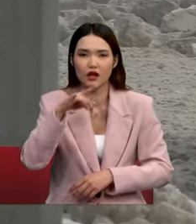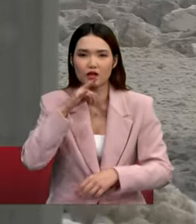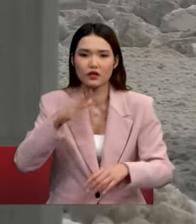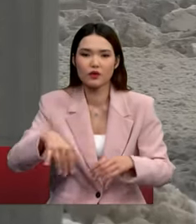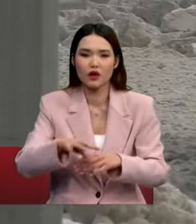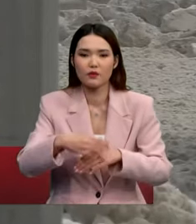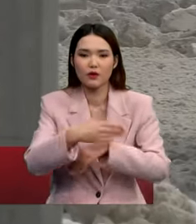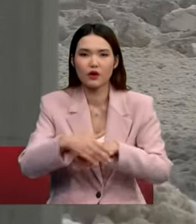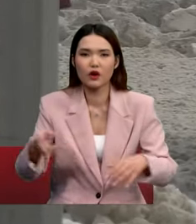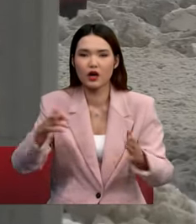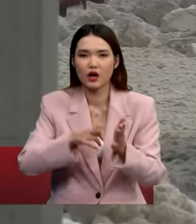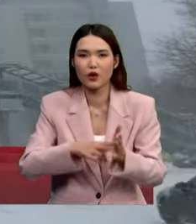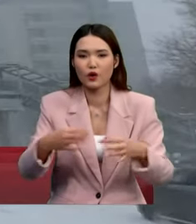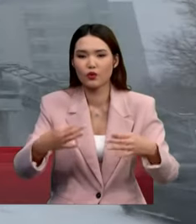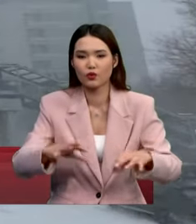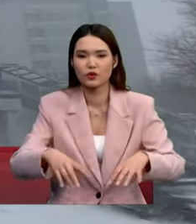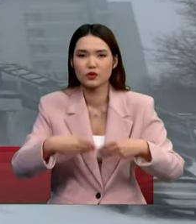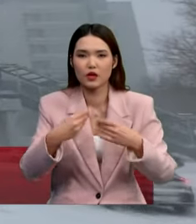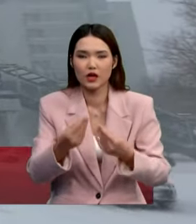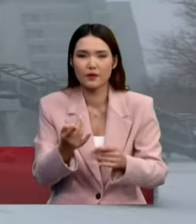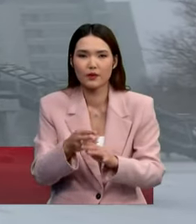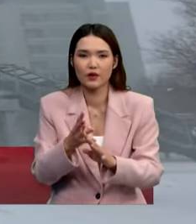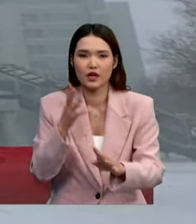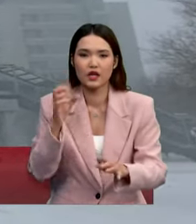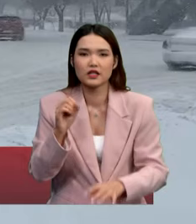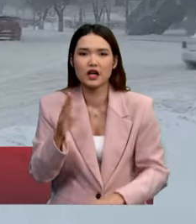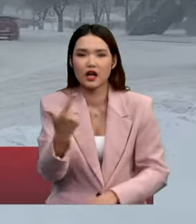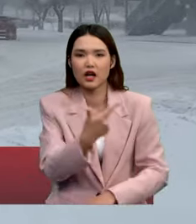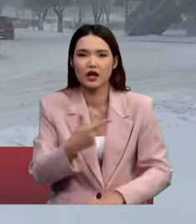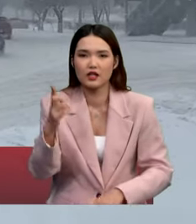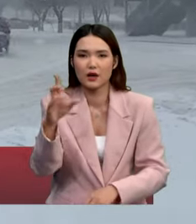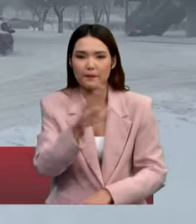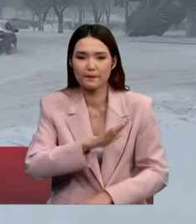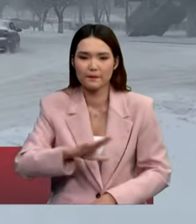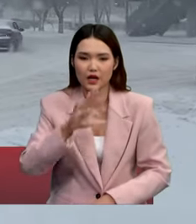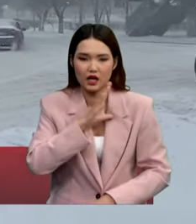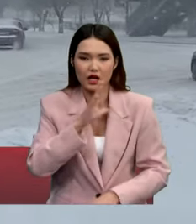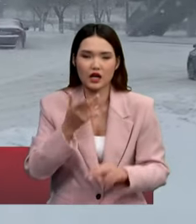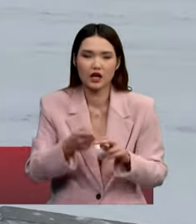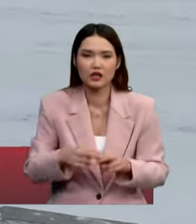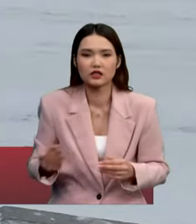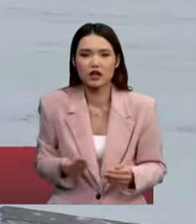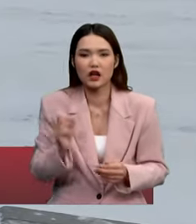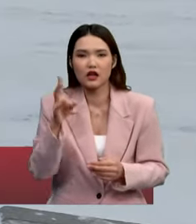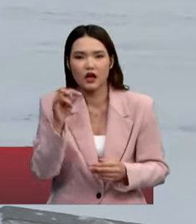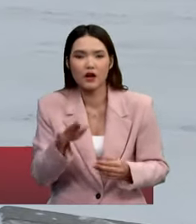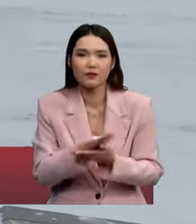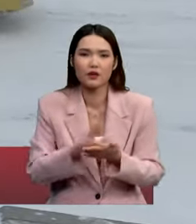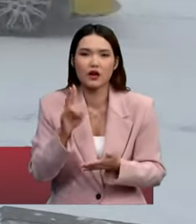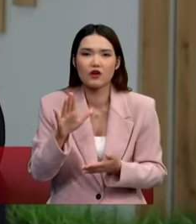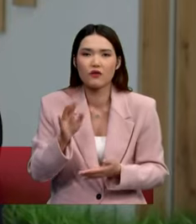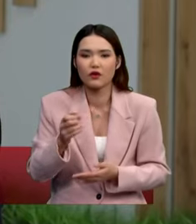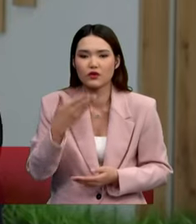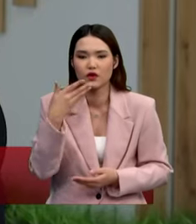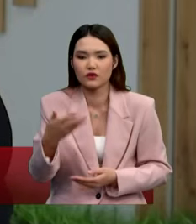облыстарына көшуге ғана рұқсат берген. Бұлардың қатарында Атырау мен Батыс Қазақстанда бар, бірақ бұл өңірдің әкімдіктері мүлдем квота сұратпайды